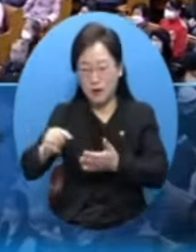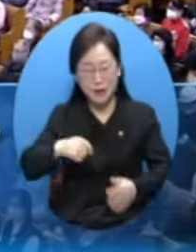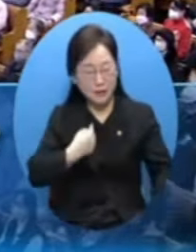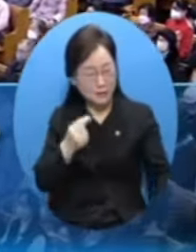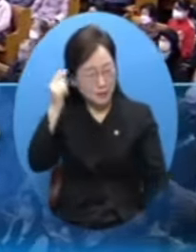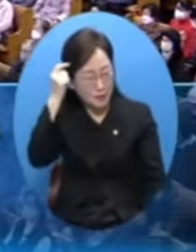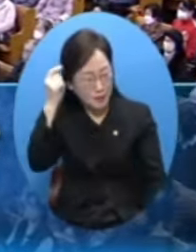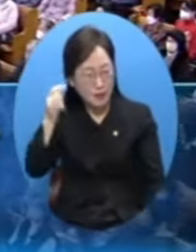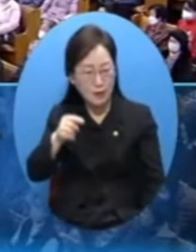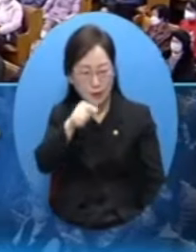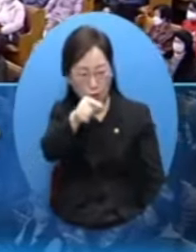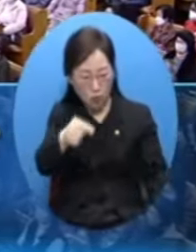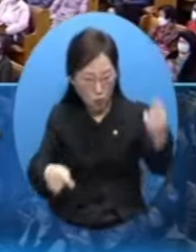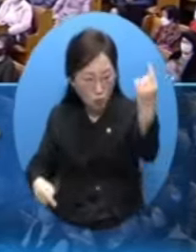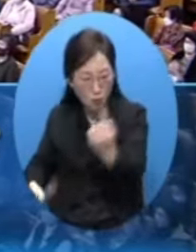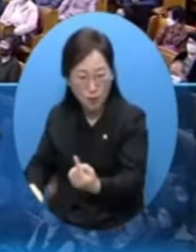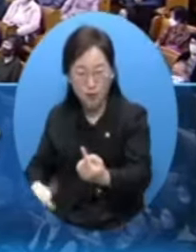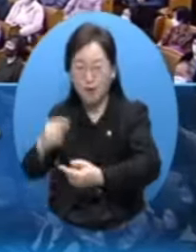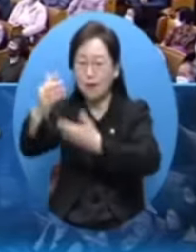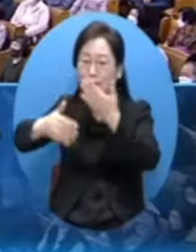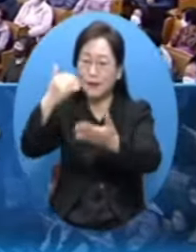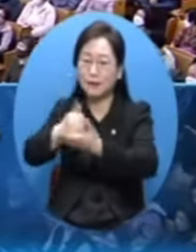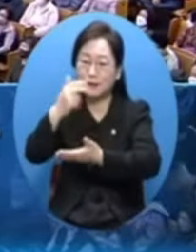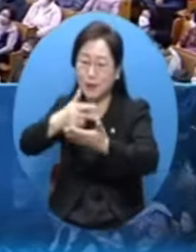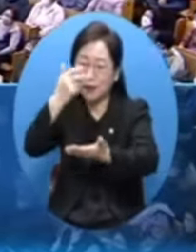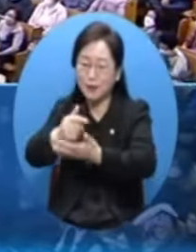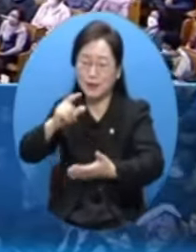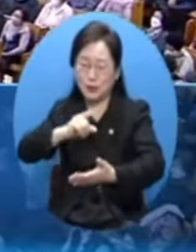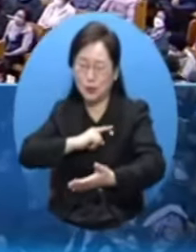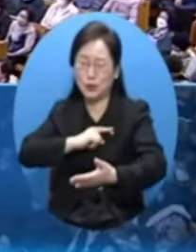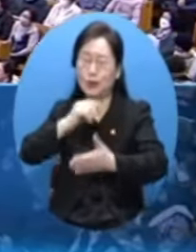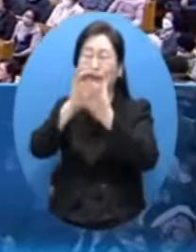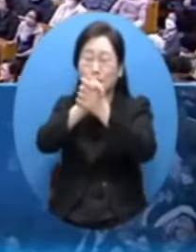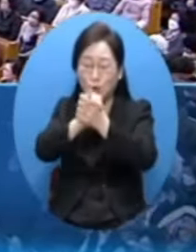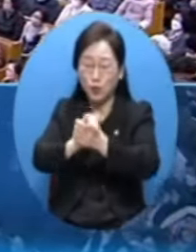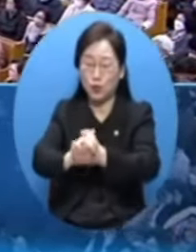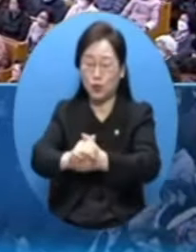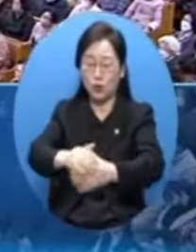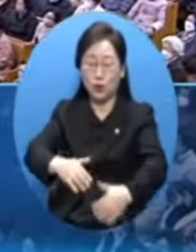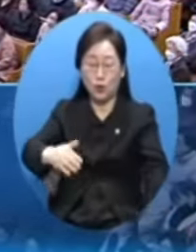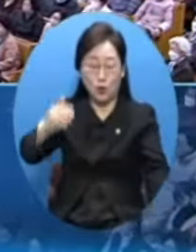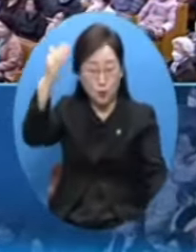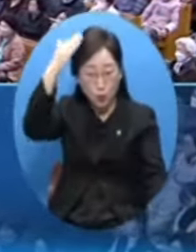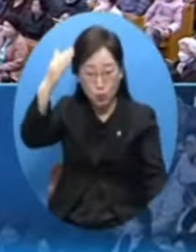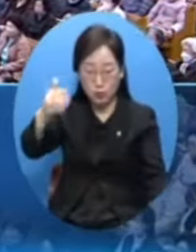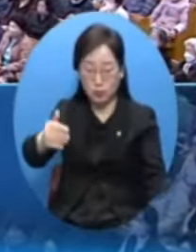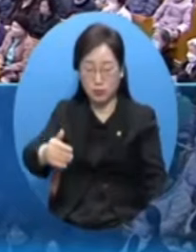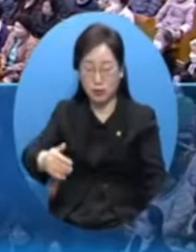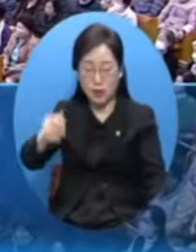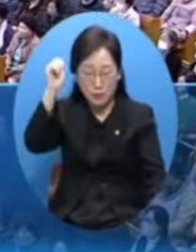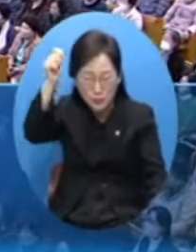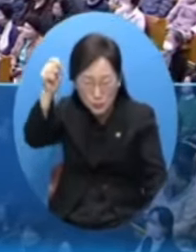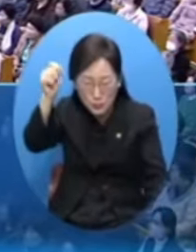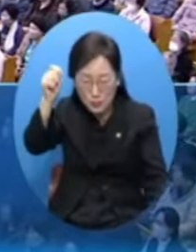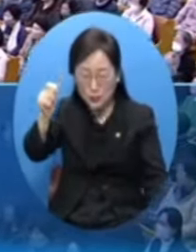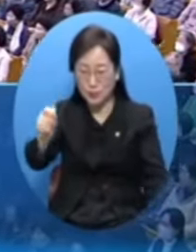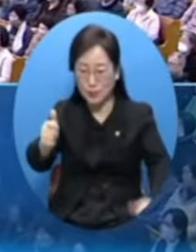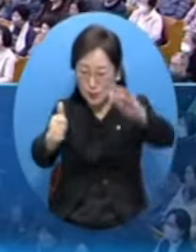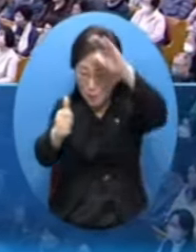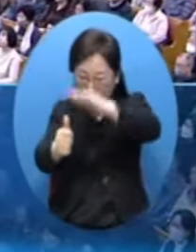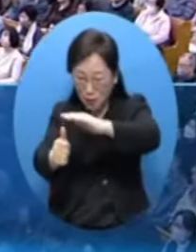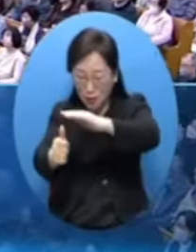그가 내게로 나와 서서 그의 하나님 여호와 야훼 이름을 부르고 그의 손을 그 부위 위에 흔들어 나병을